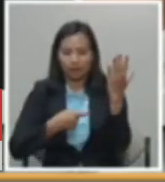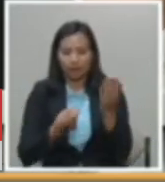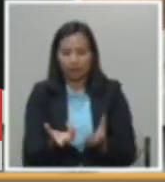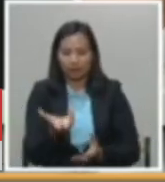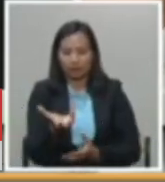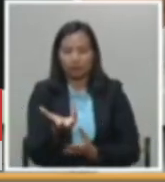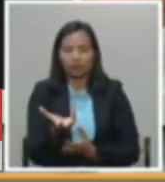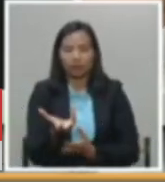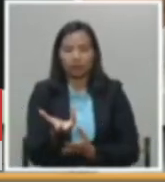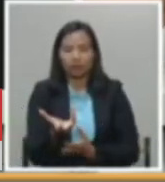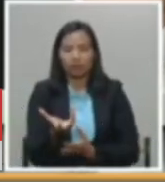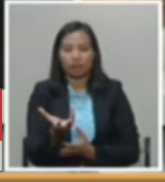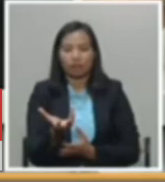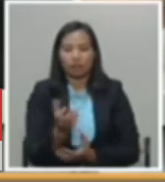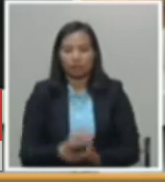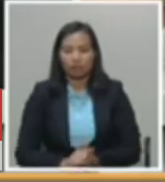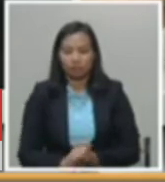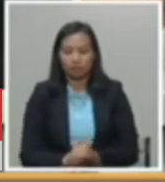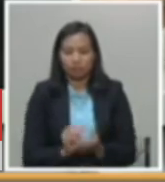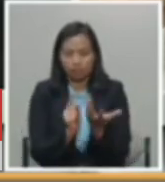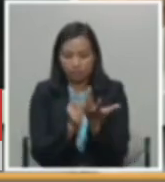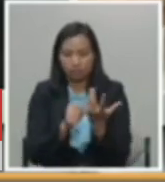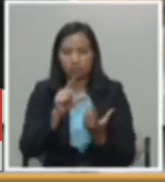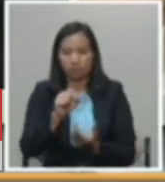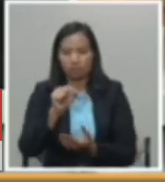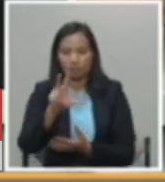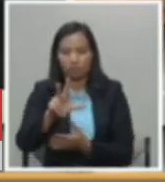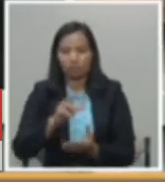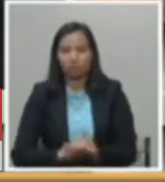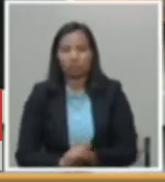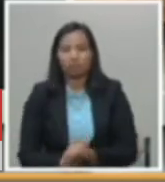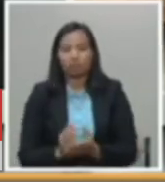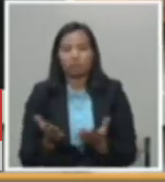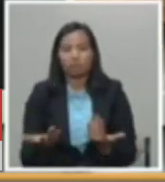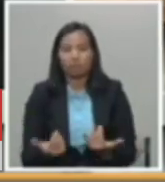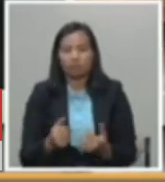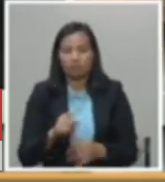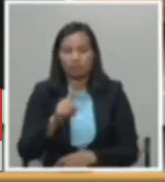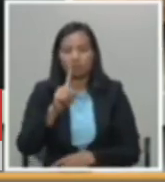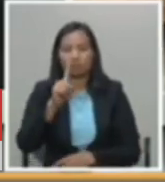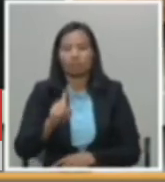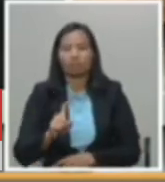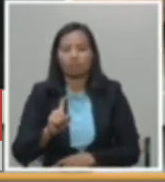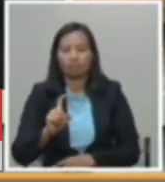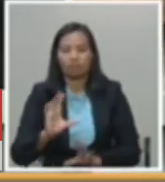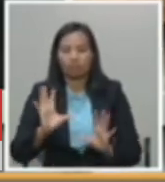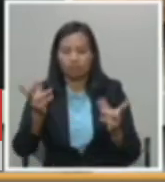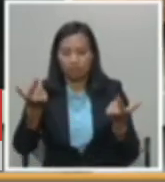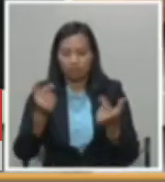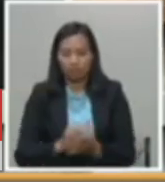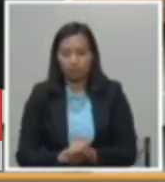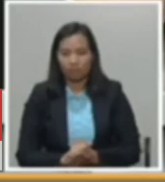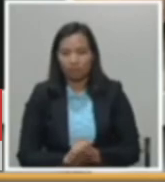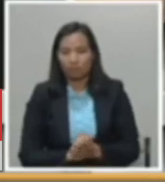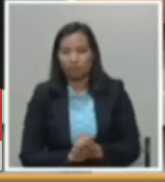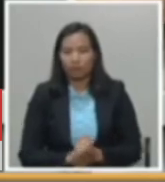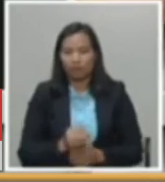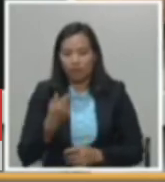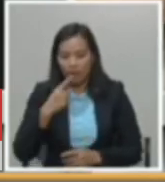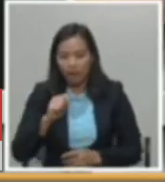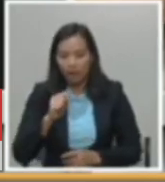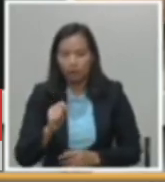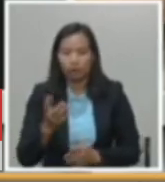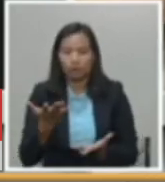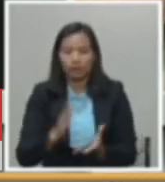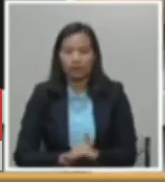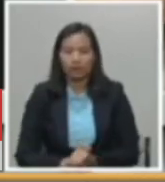างก้อนถ้วยนี่23บาทบ้านผมตายทั้งเข่งครับมันไม่ตอบโจทย์ผมจะบอกท่าน